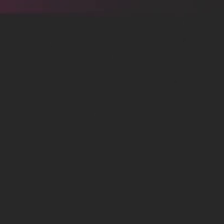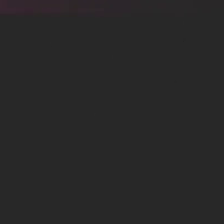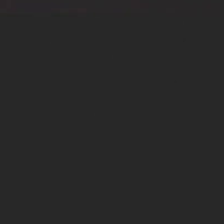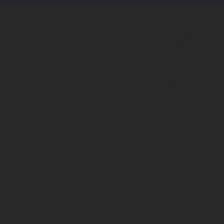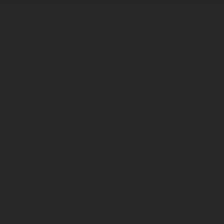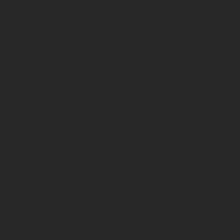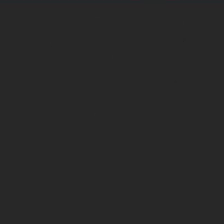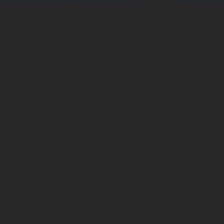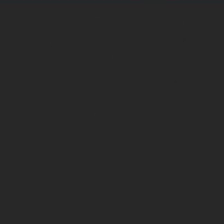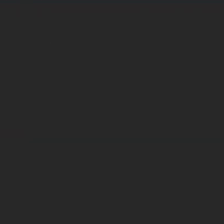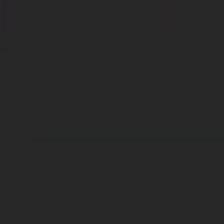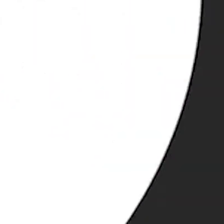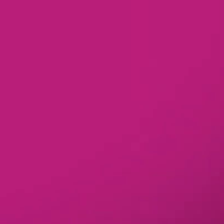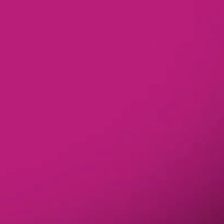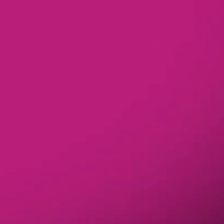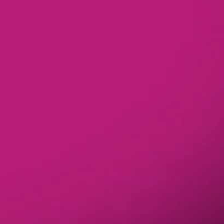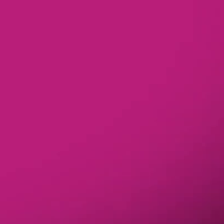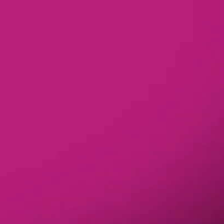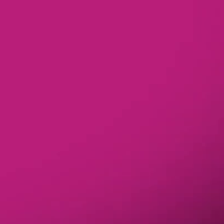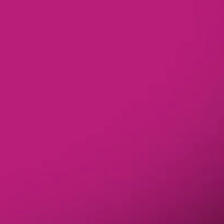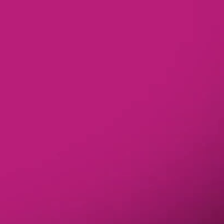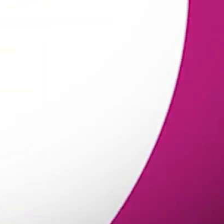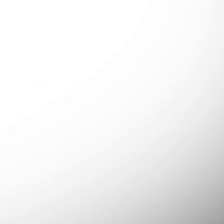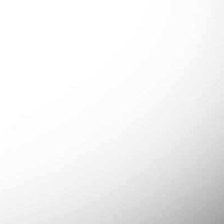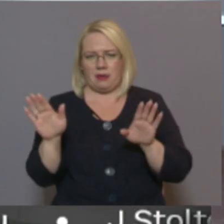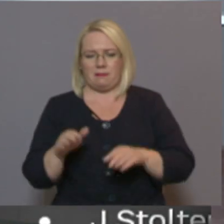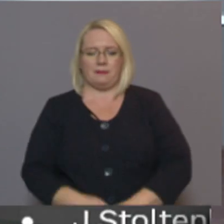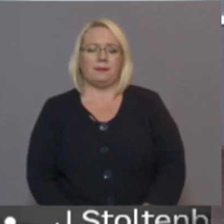Re! Viss ēters ir te!